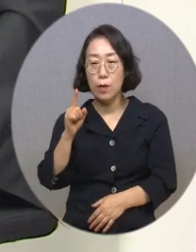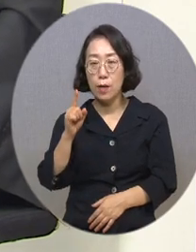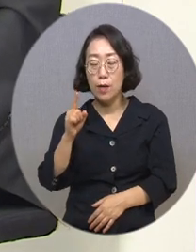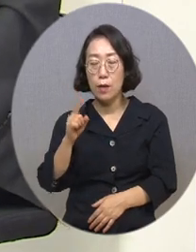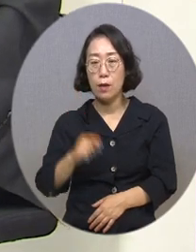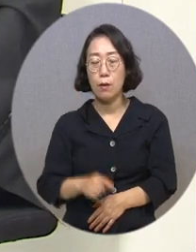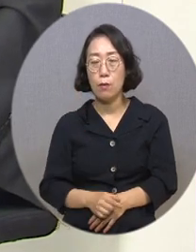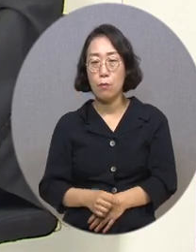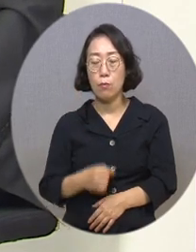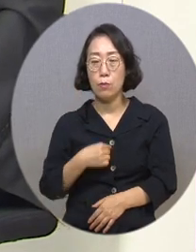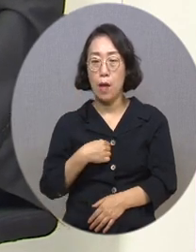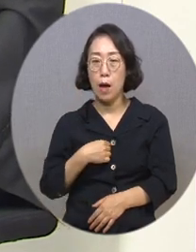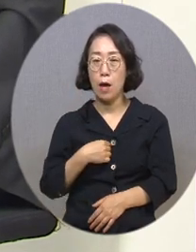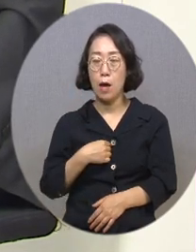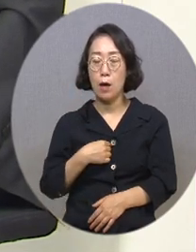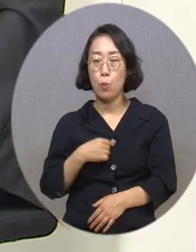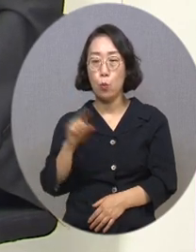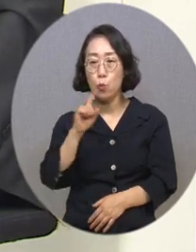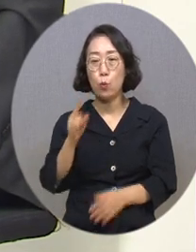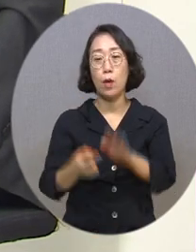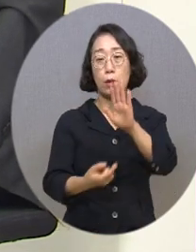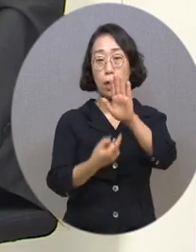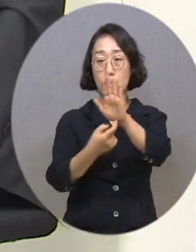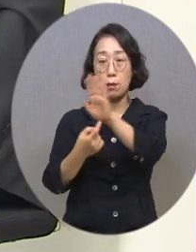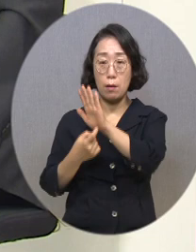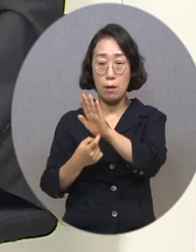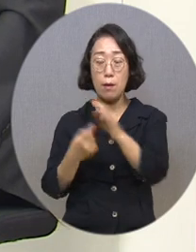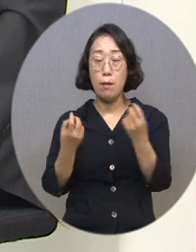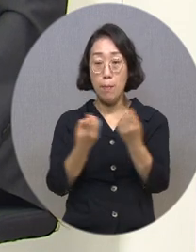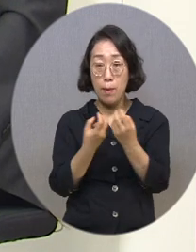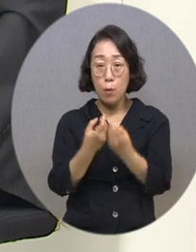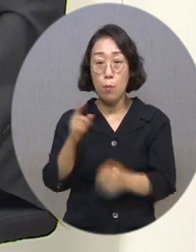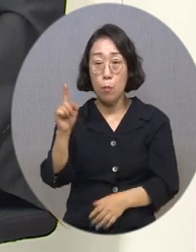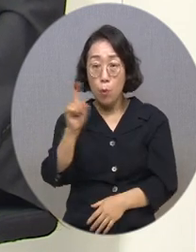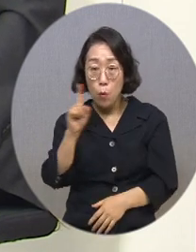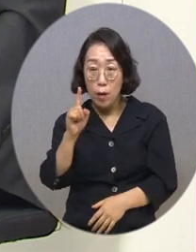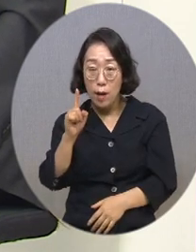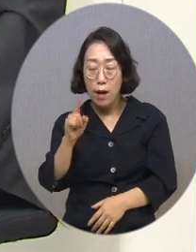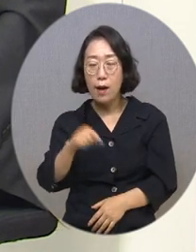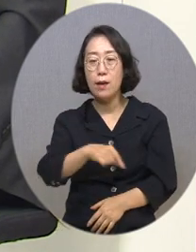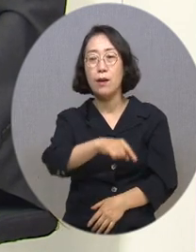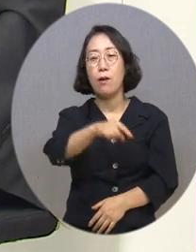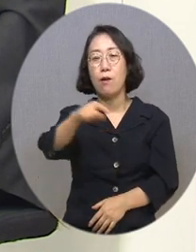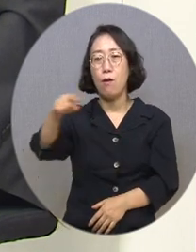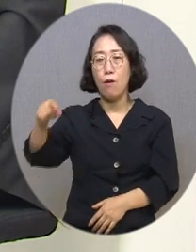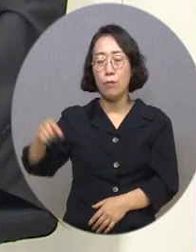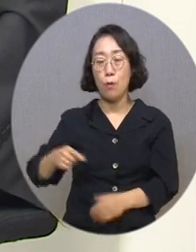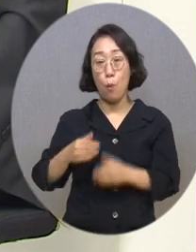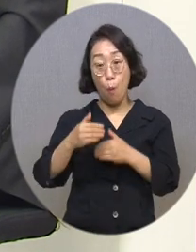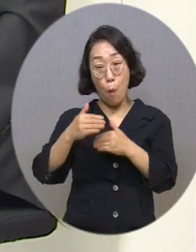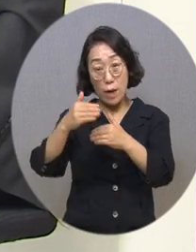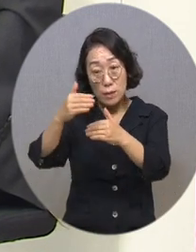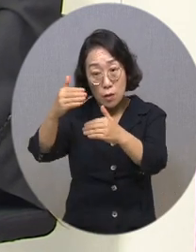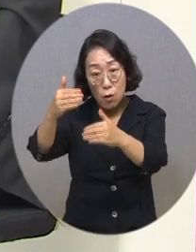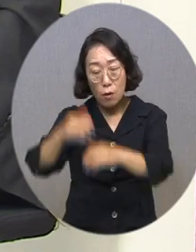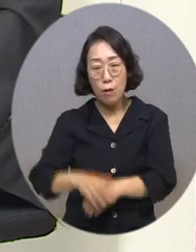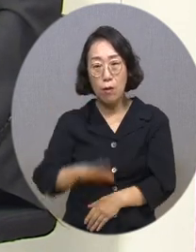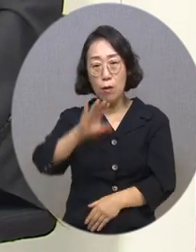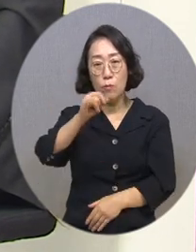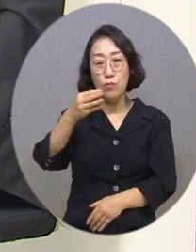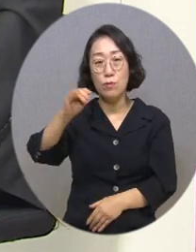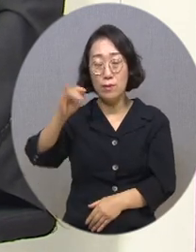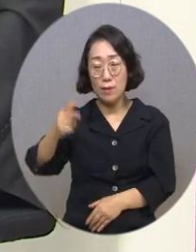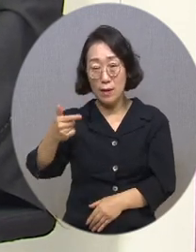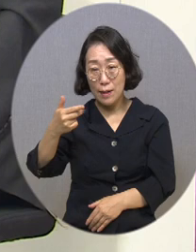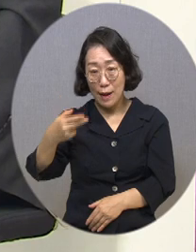되면 나라는 브랜드를 어떻게 만들지? 그 브랜드를 만드는 전반적인 과정을